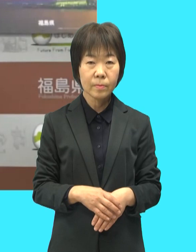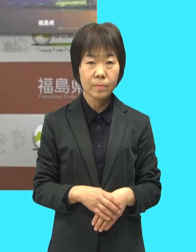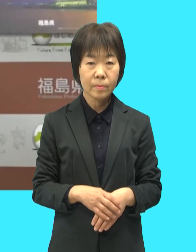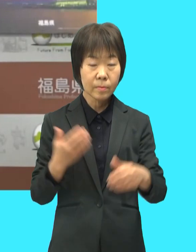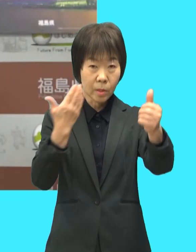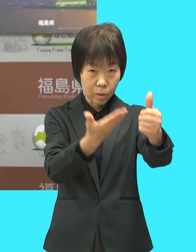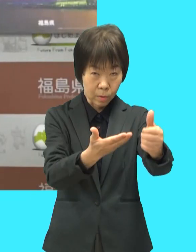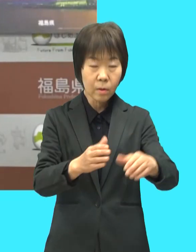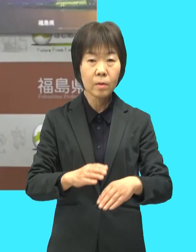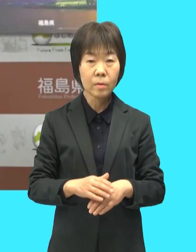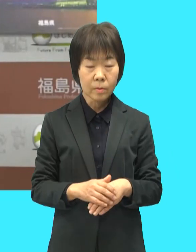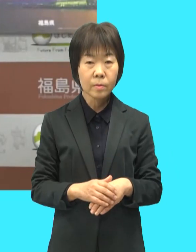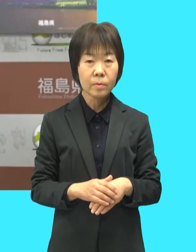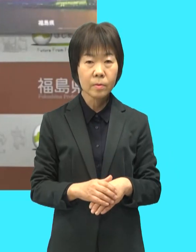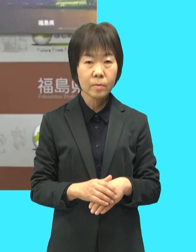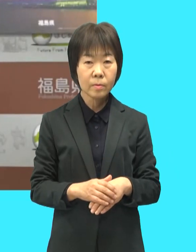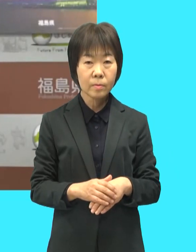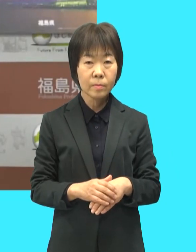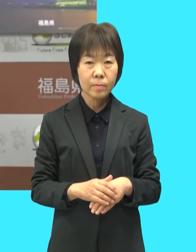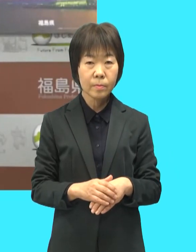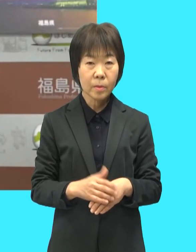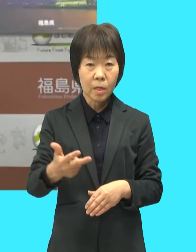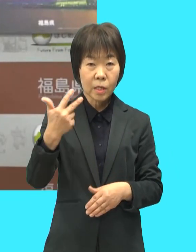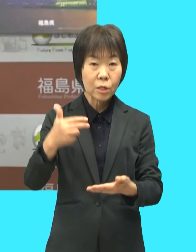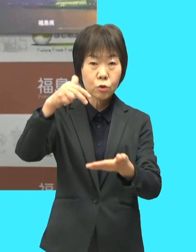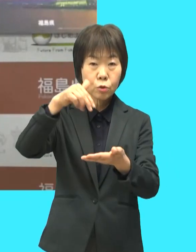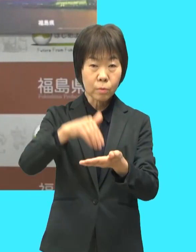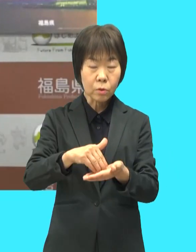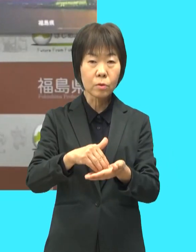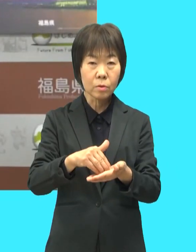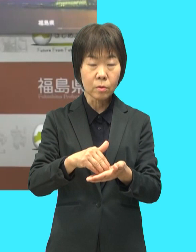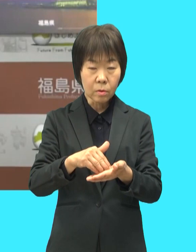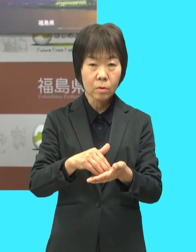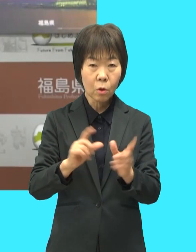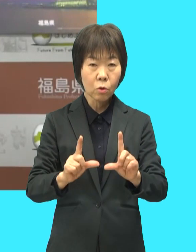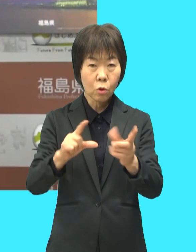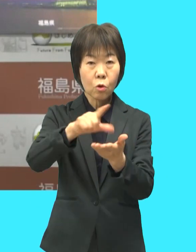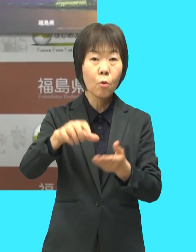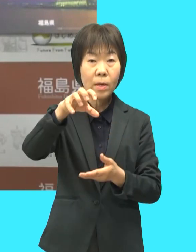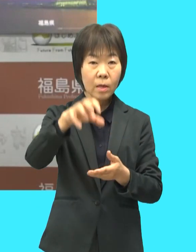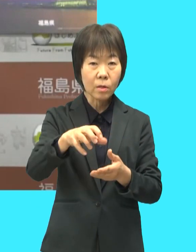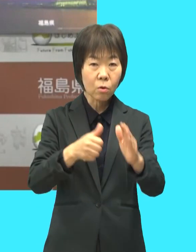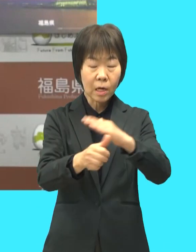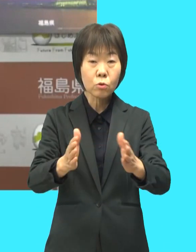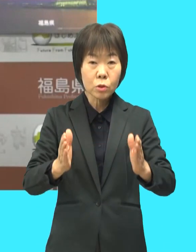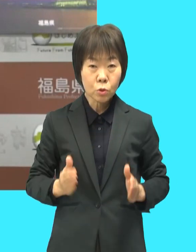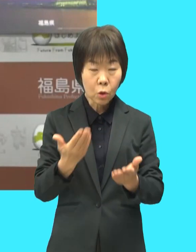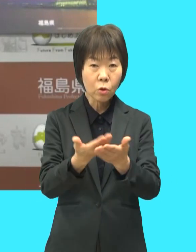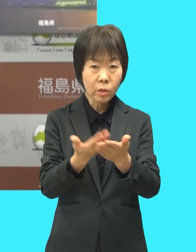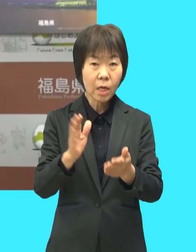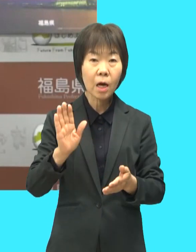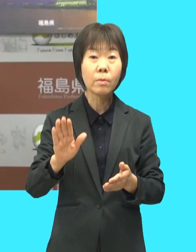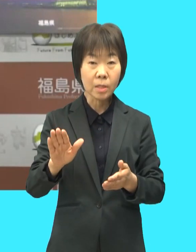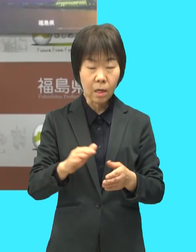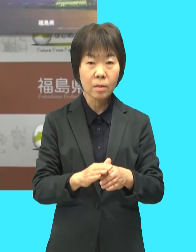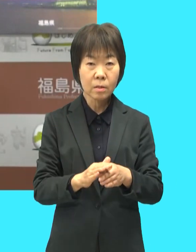福島放送笹です。おはようございます。 おはようございます。 すみません、先週末ですね、東京方面への外出自粛の要請をされましたけれ